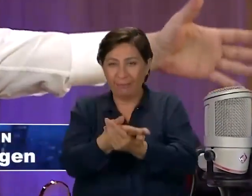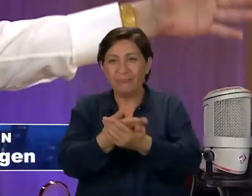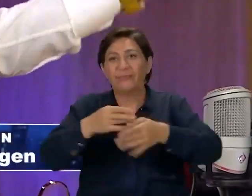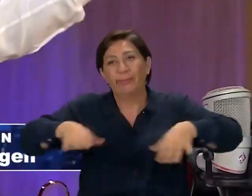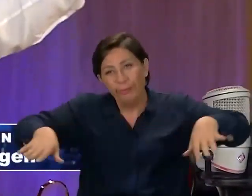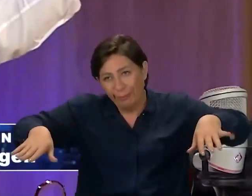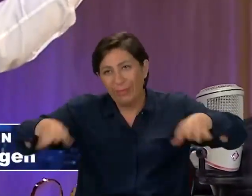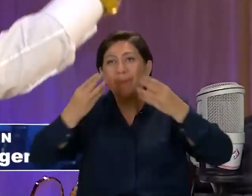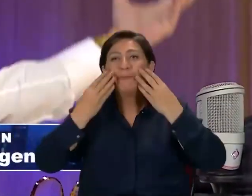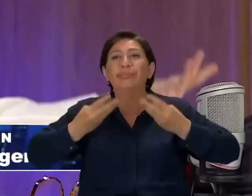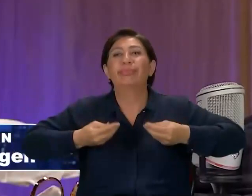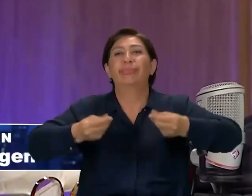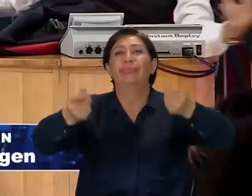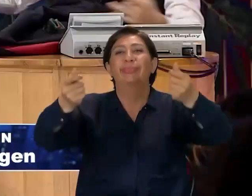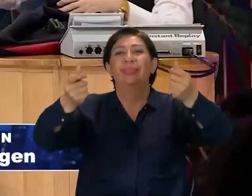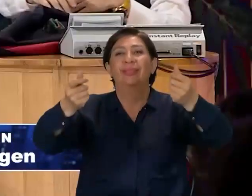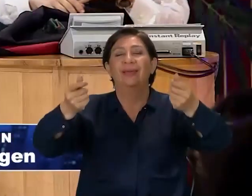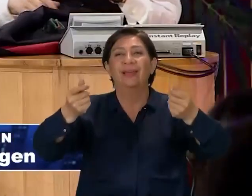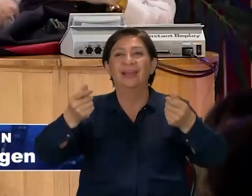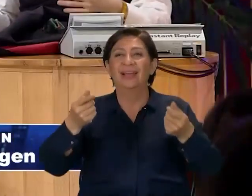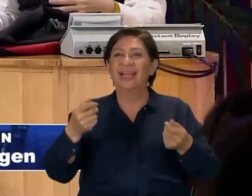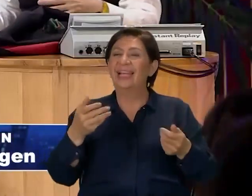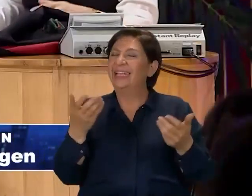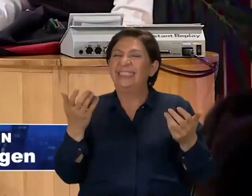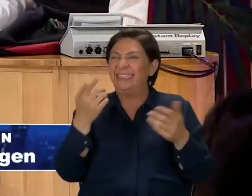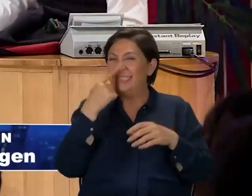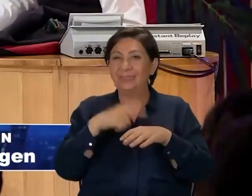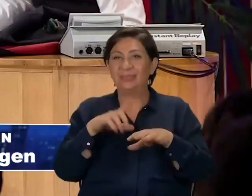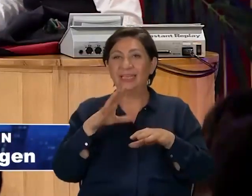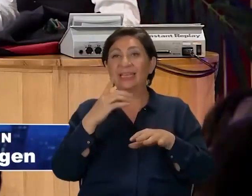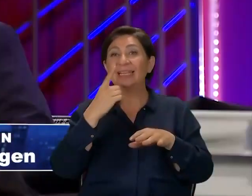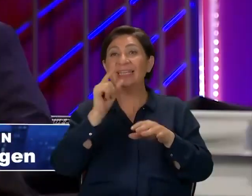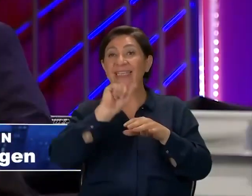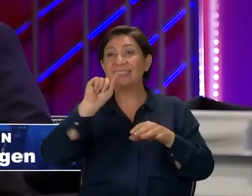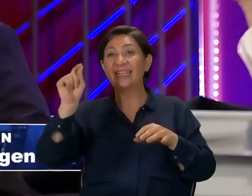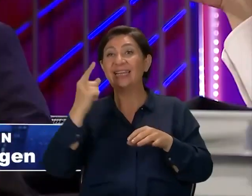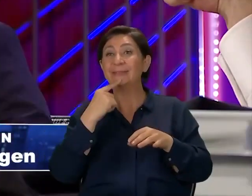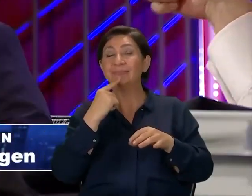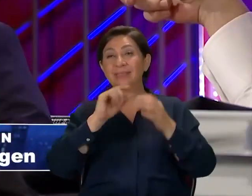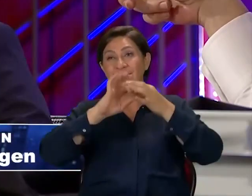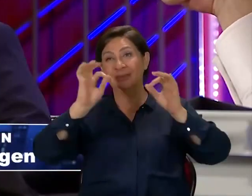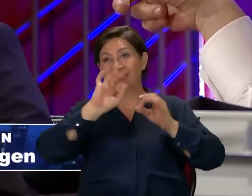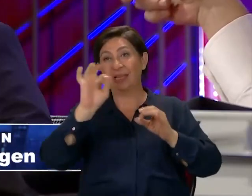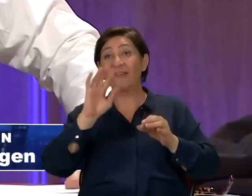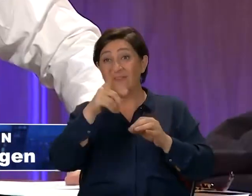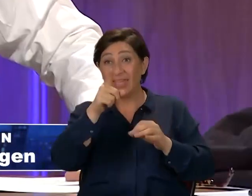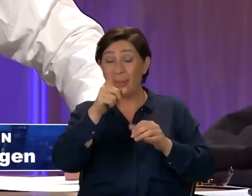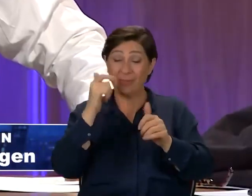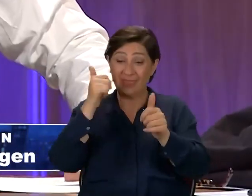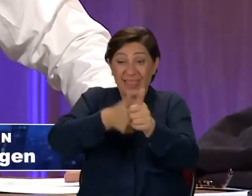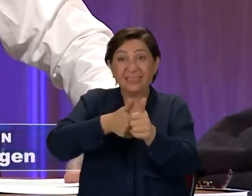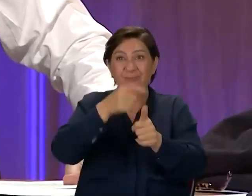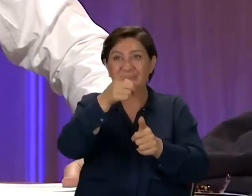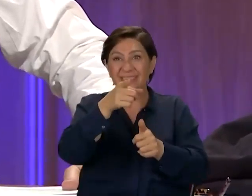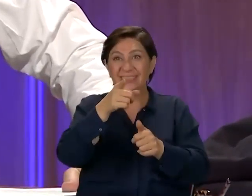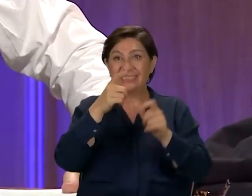böyle. Tamamen salça oluyorsun artık. Filan inanılmaz. Yazıyı da kırmızı yapardı kalbimin arkası. Ve